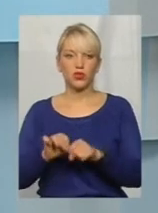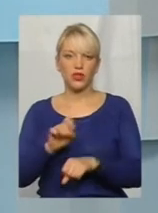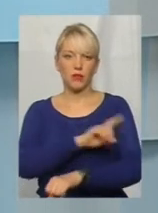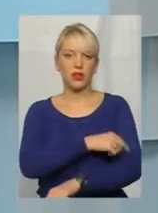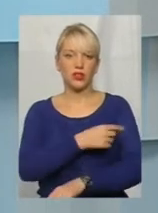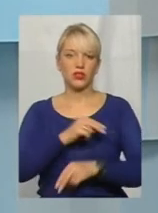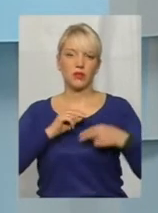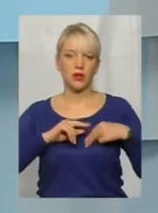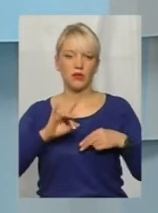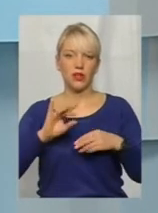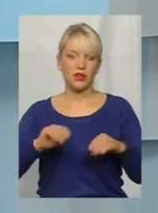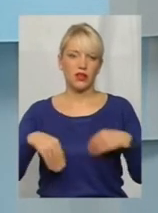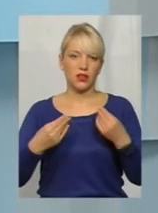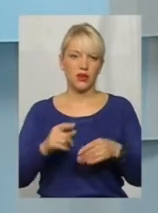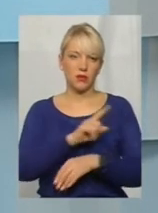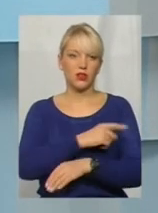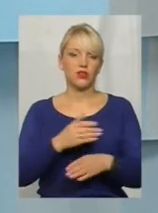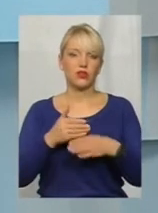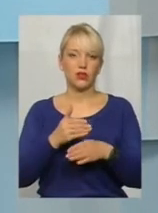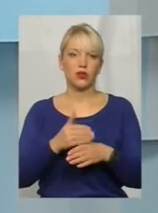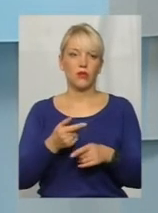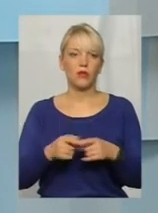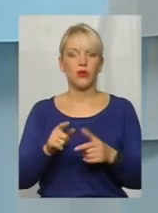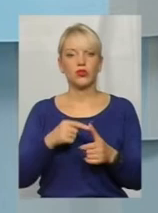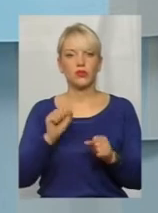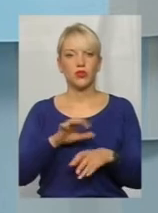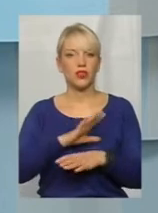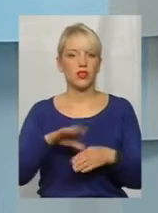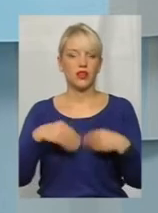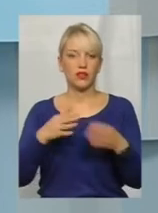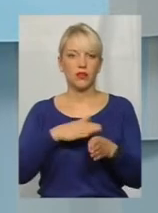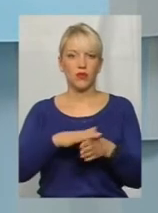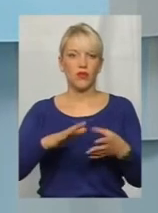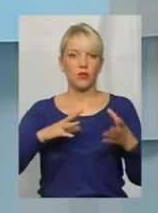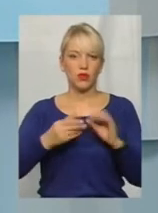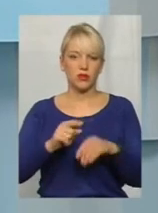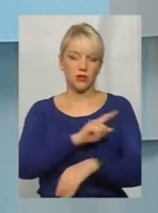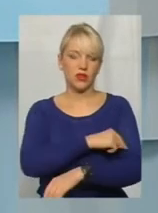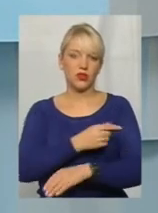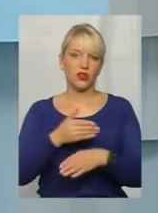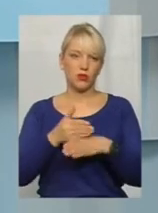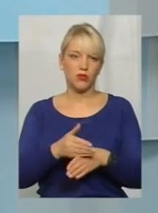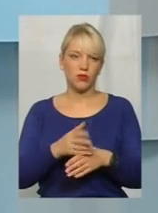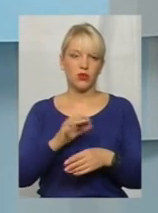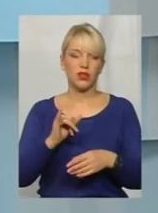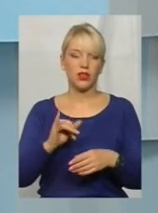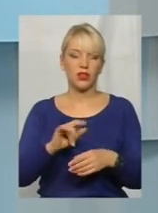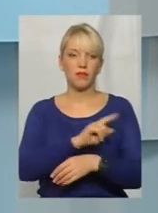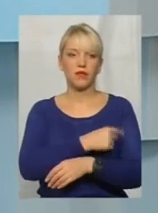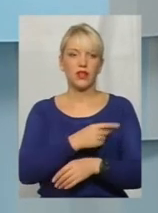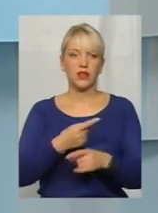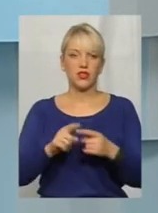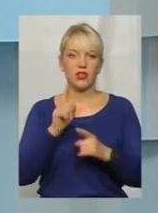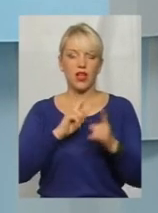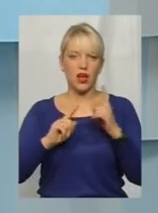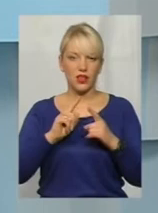при наданні медичної допомоги? Чи, можливо, не надана в повному обсязі медична допомога? І медична рада